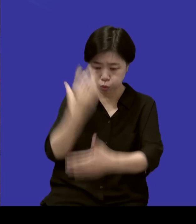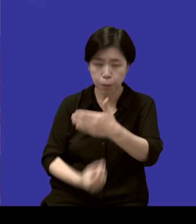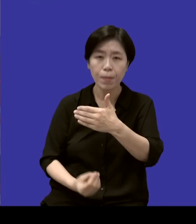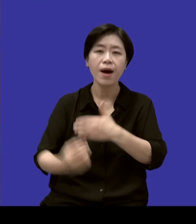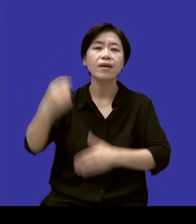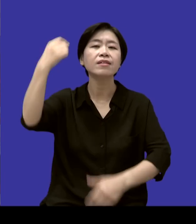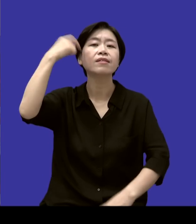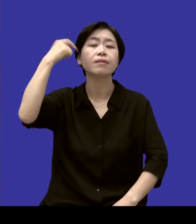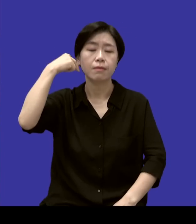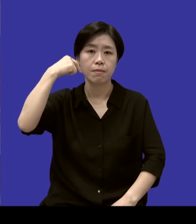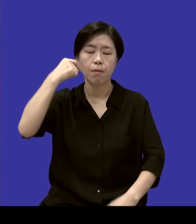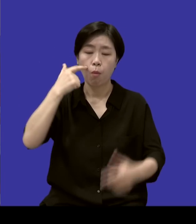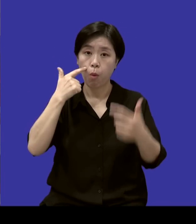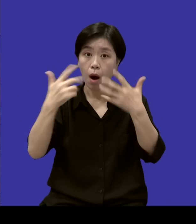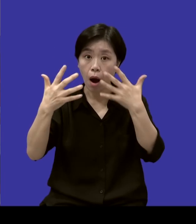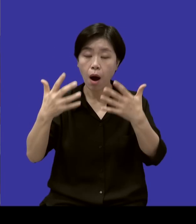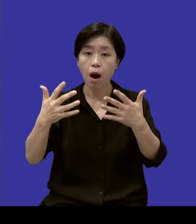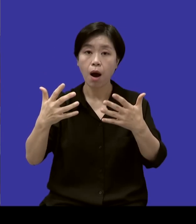느낌을 받고